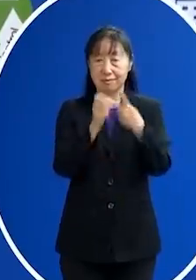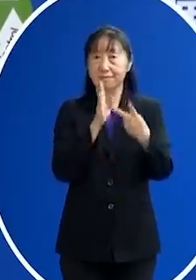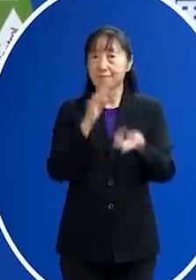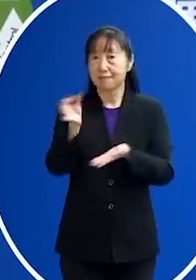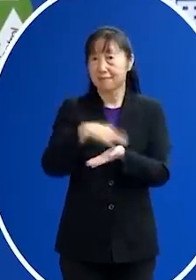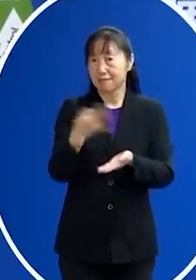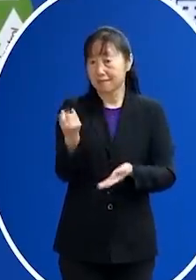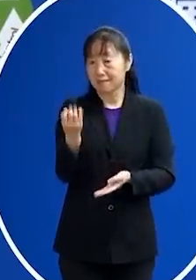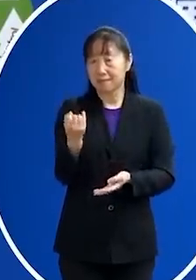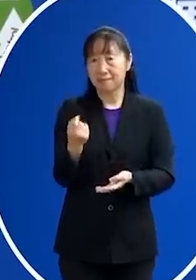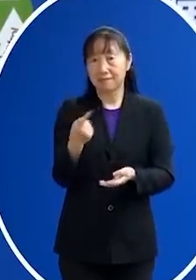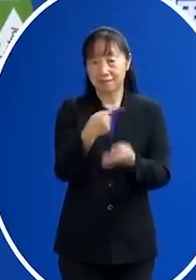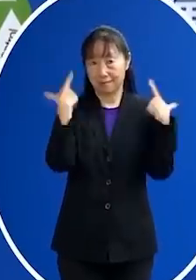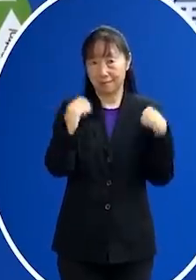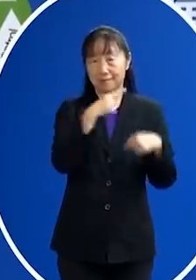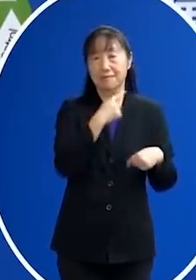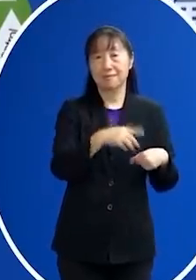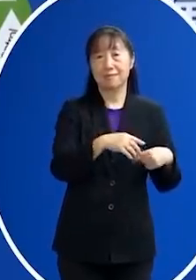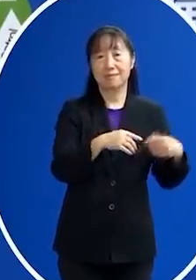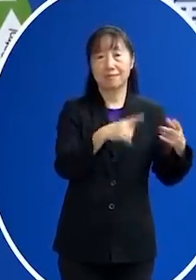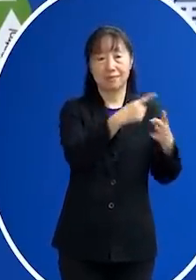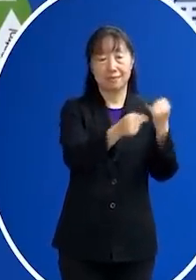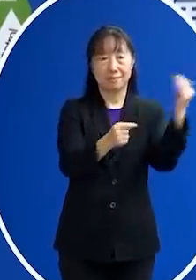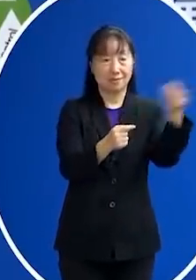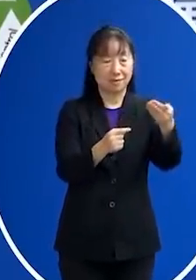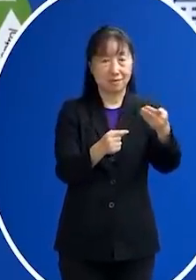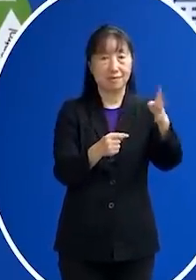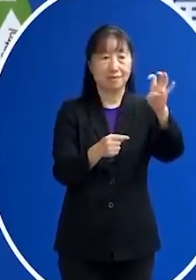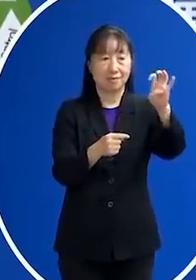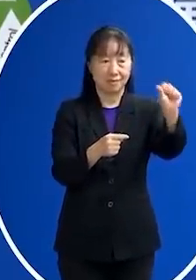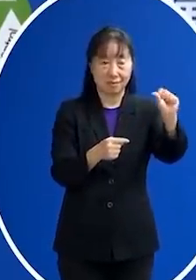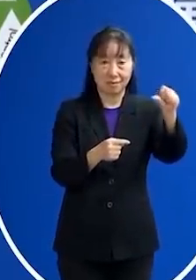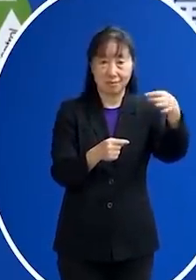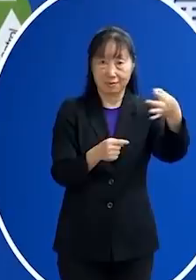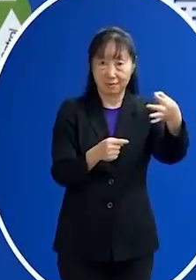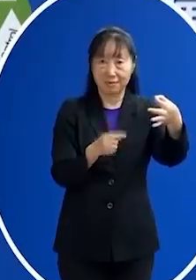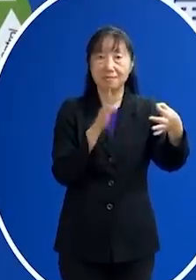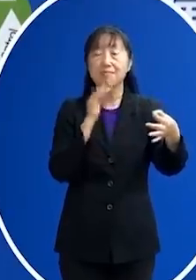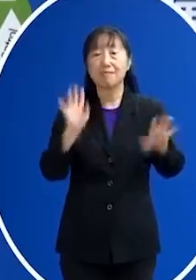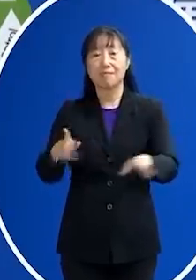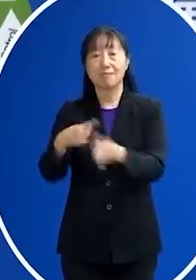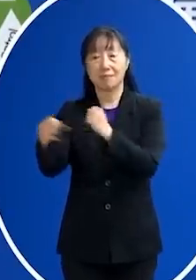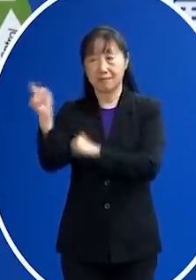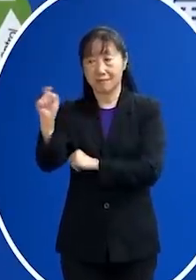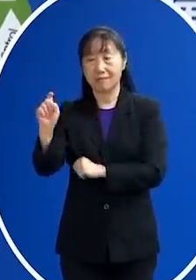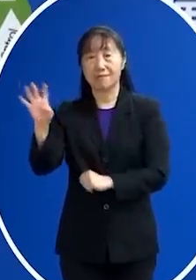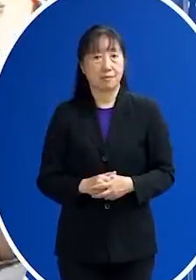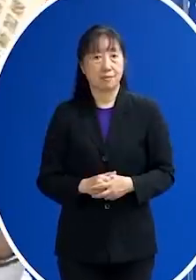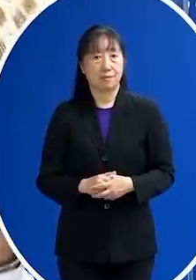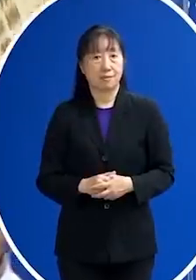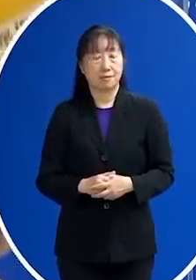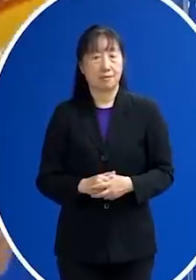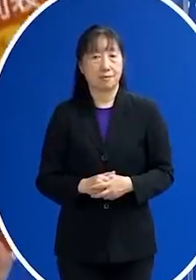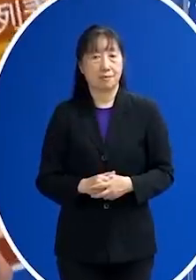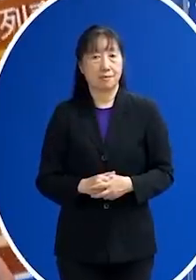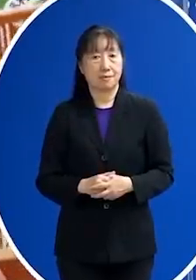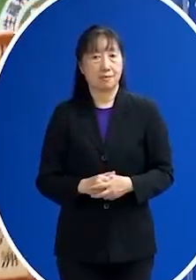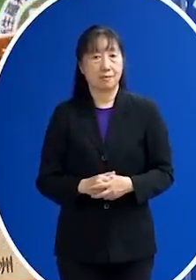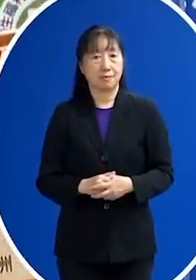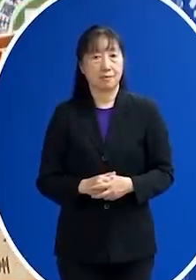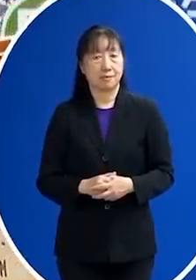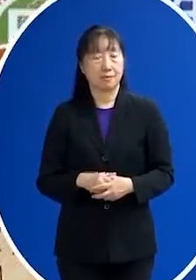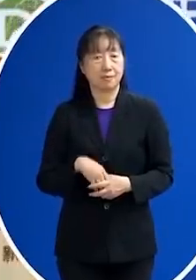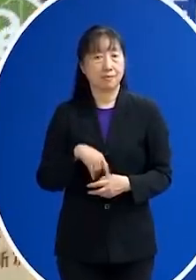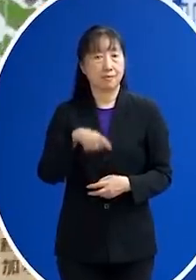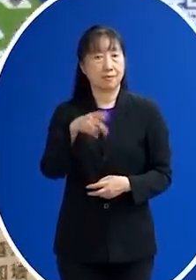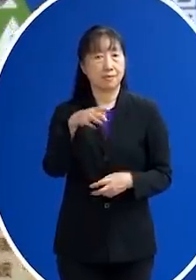售价上，在片数上，所以以前是9片45块，我们变成10片40块。那然后我们在